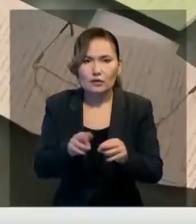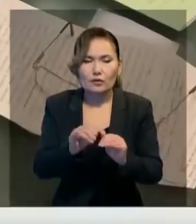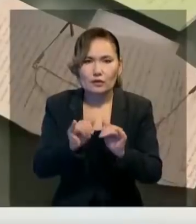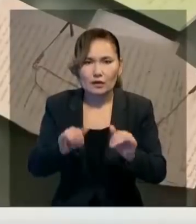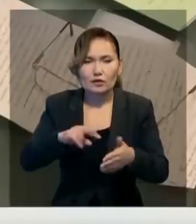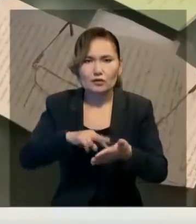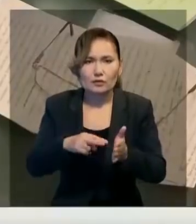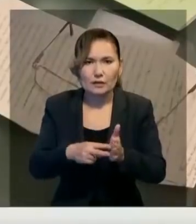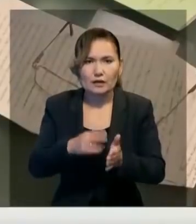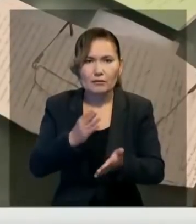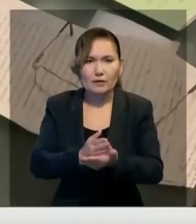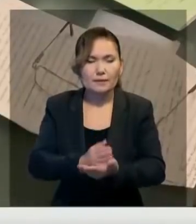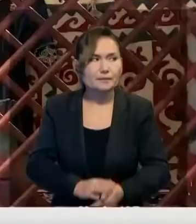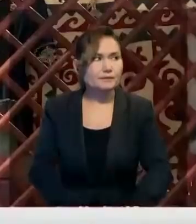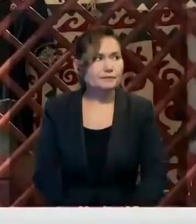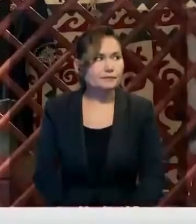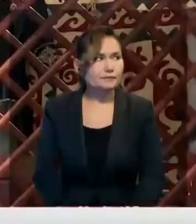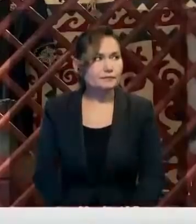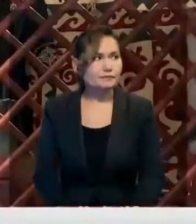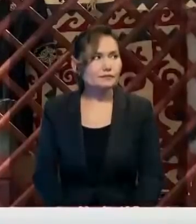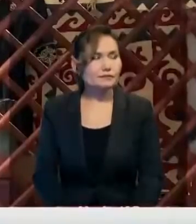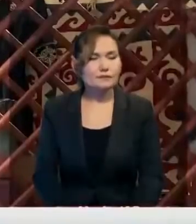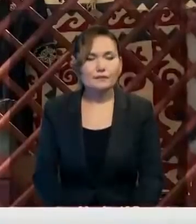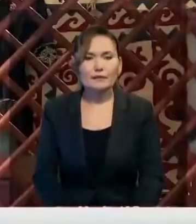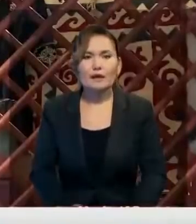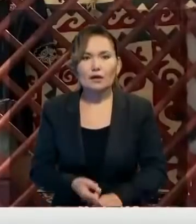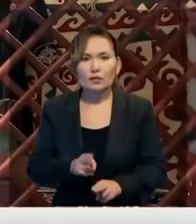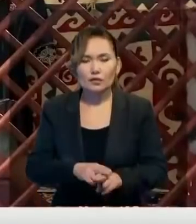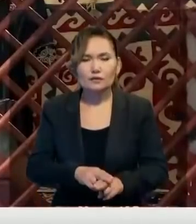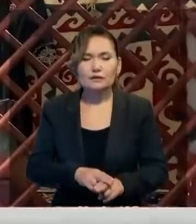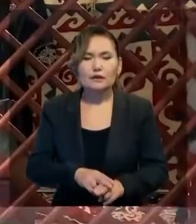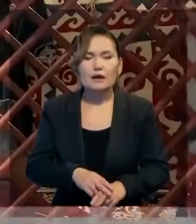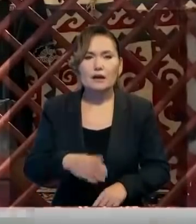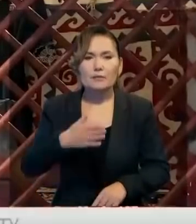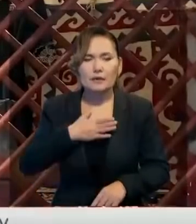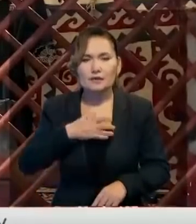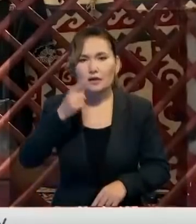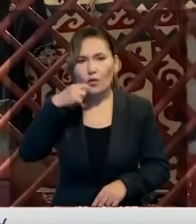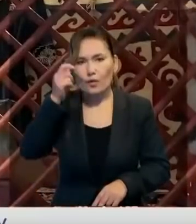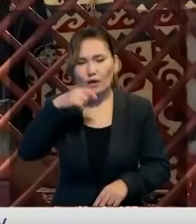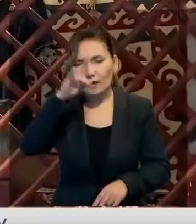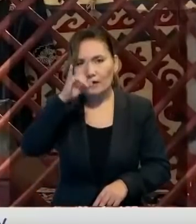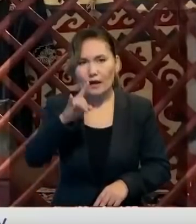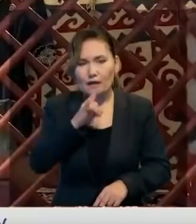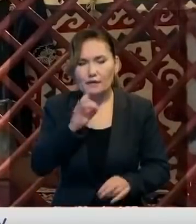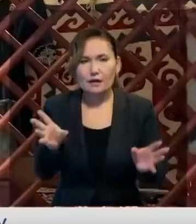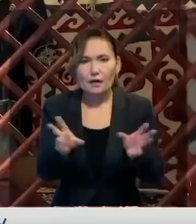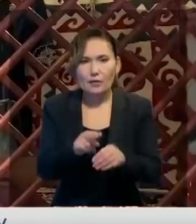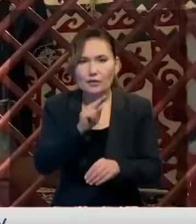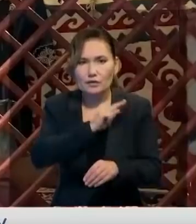деп жоспарлайды. Меморандум бойынша екі музей арасындағы қызметтер, оның